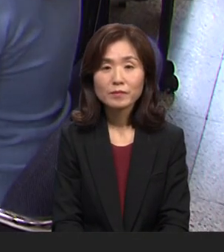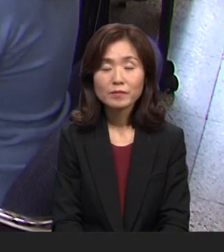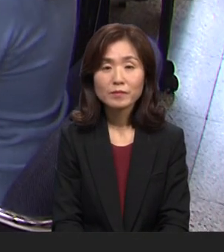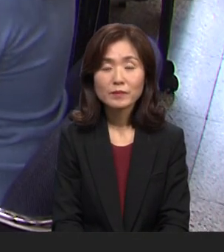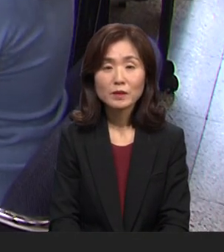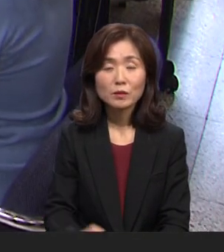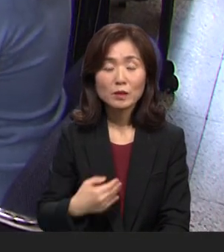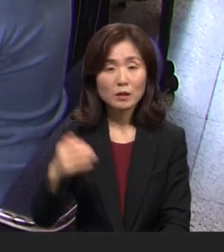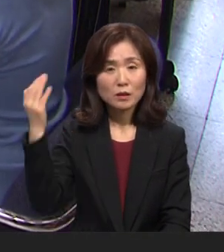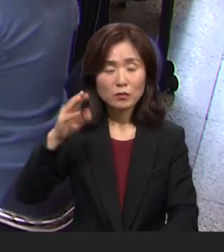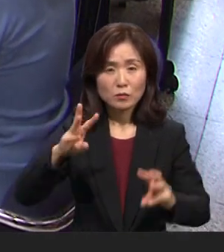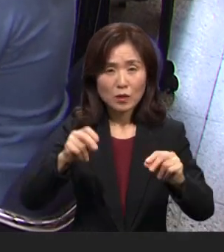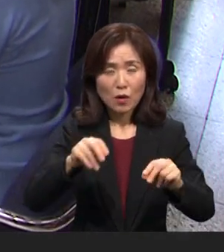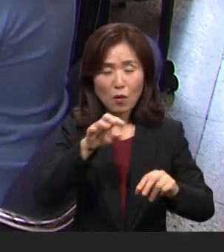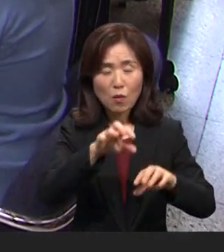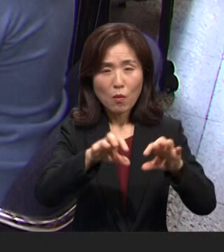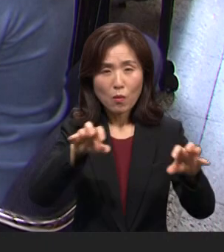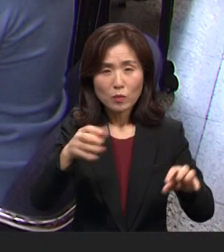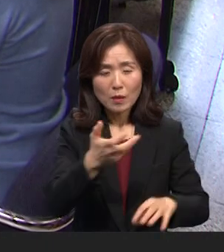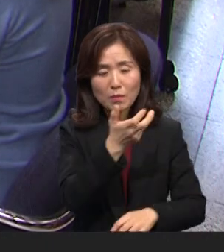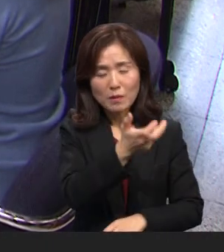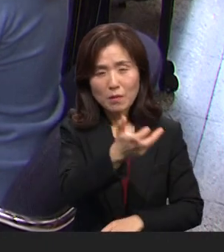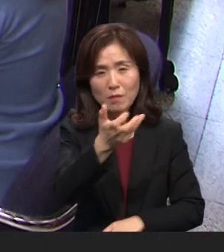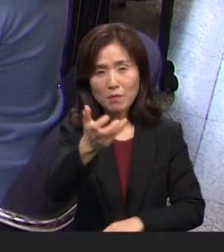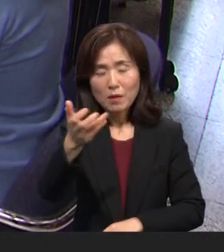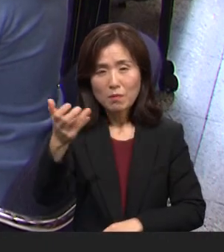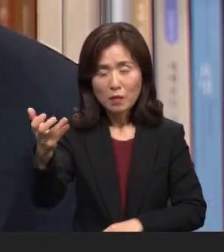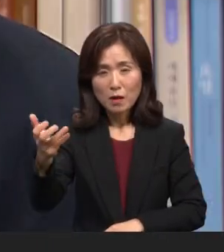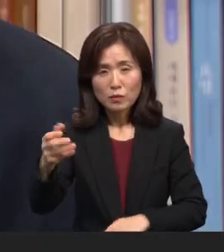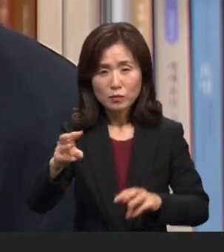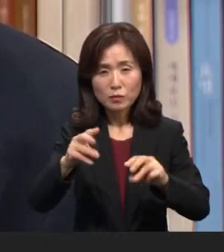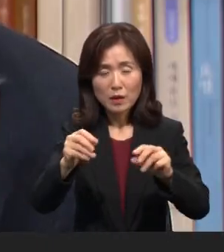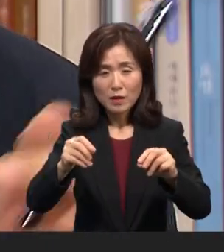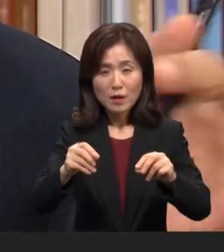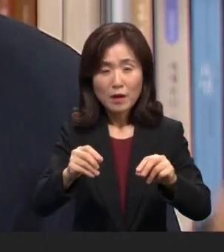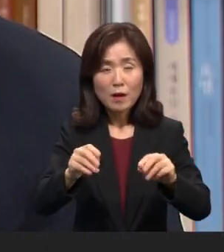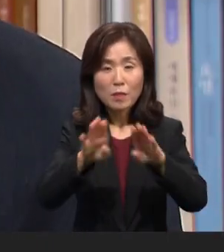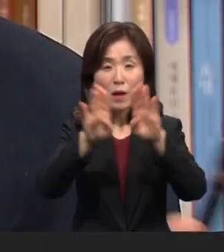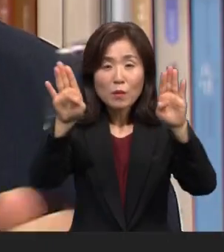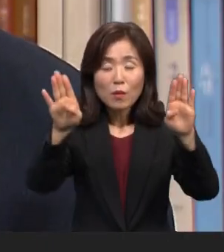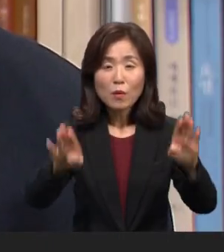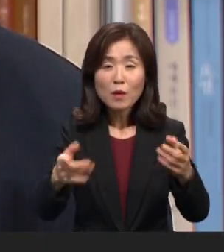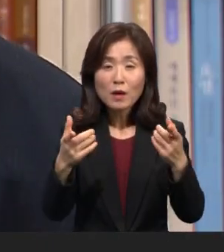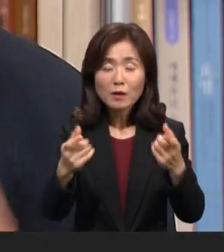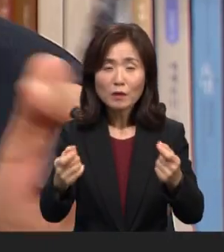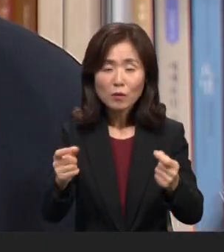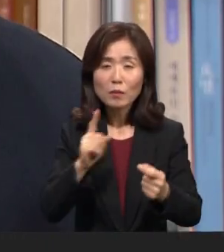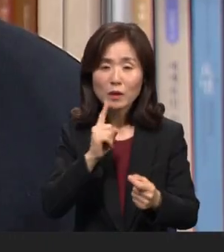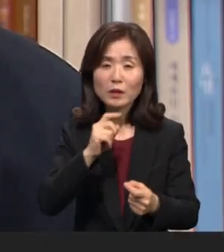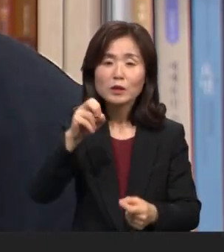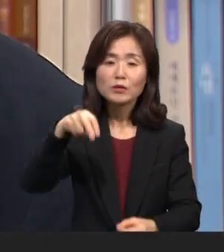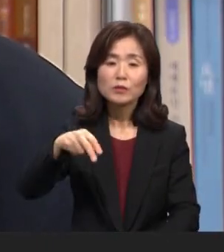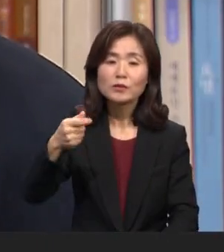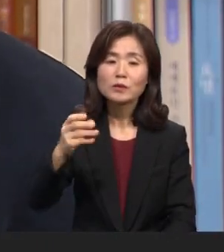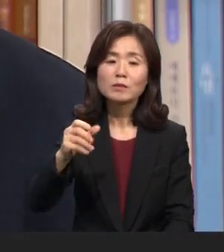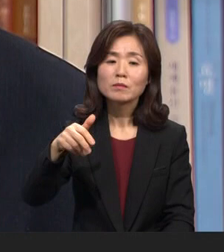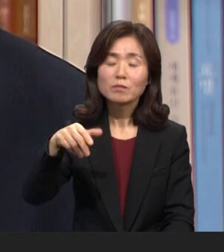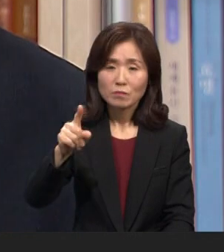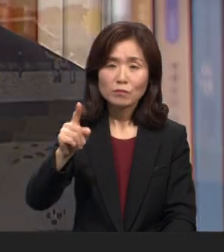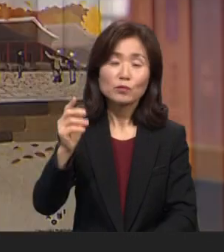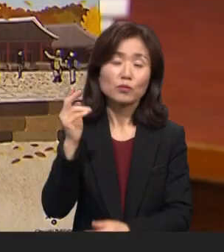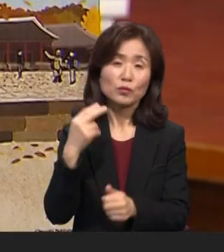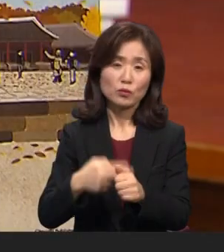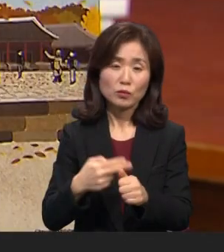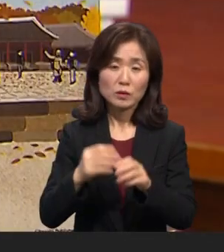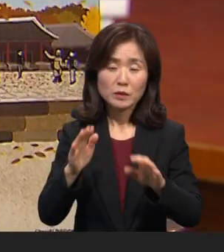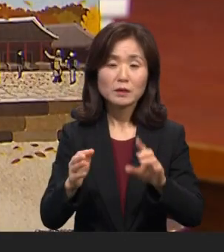우리 땅 곳곳을 다니며 국토 전체가 박물관이라고 말한 유홍준 석좌 교수. 이번에는